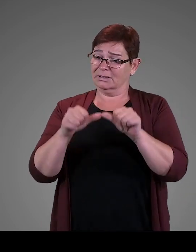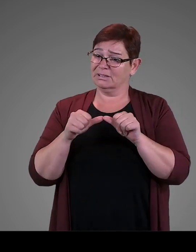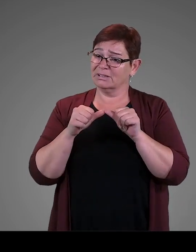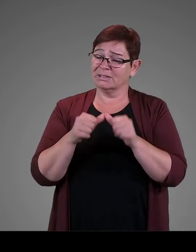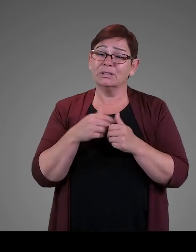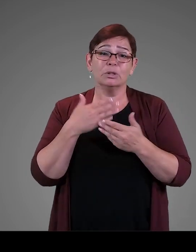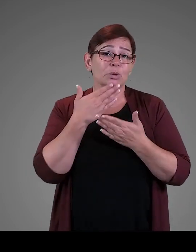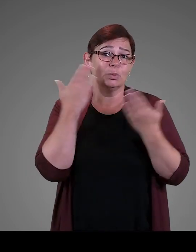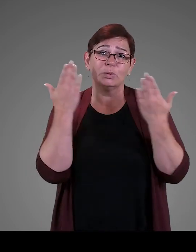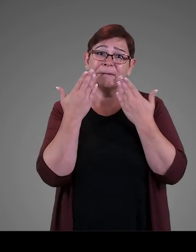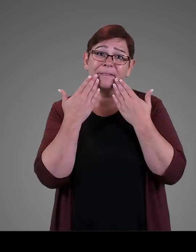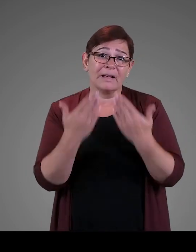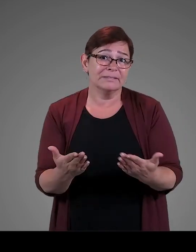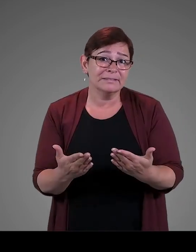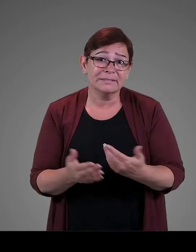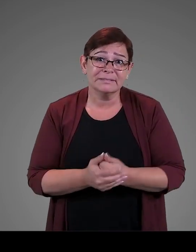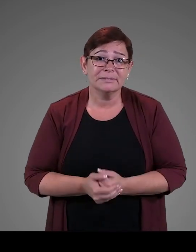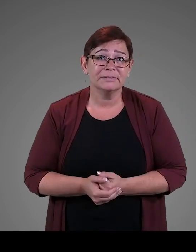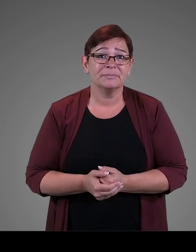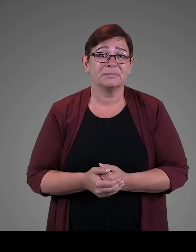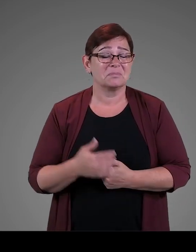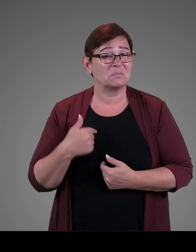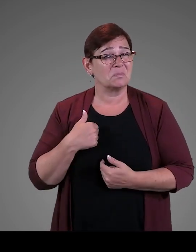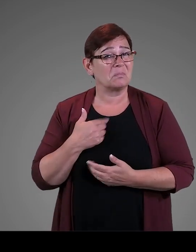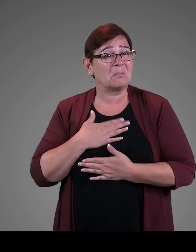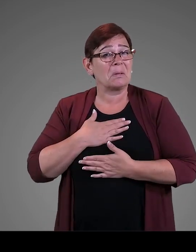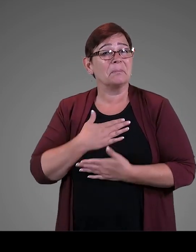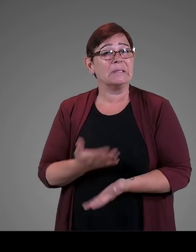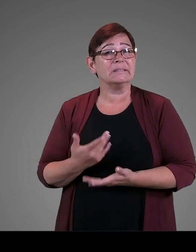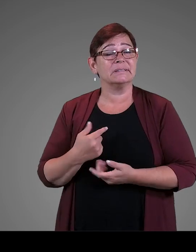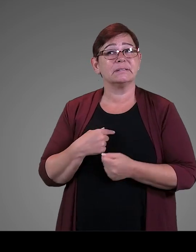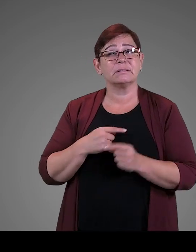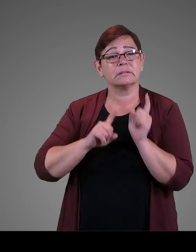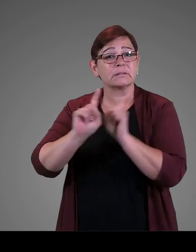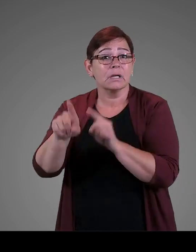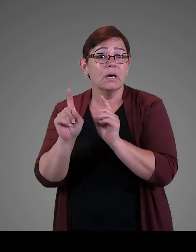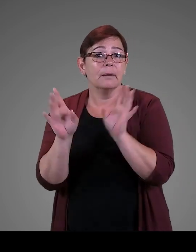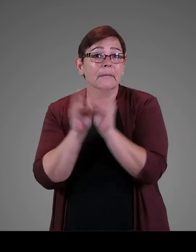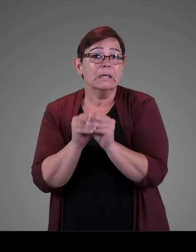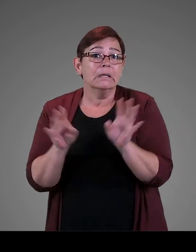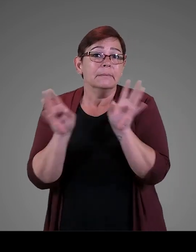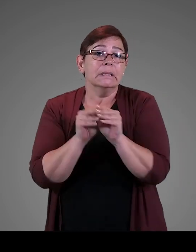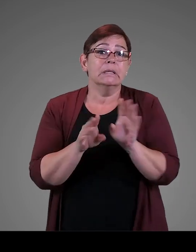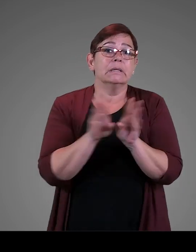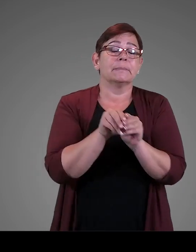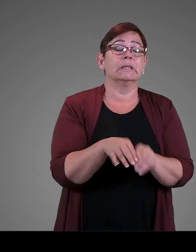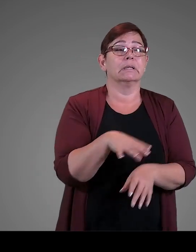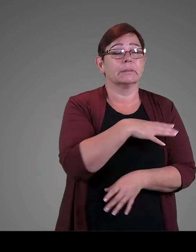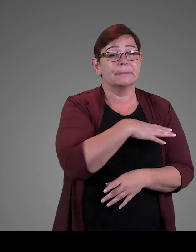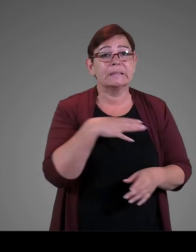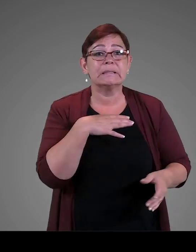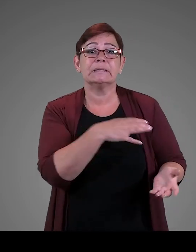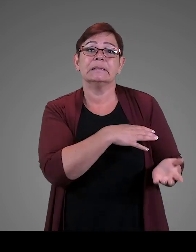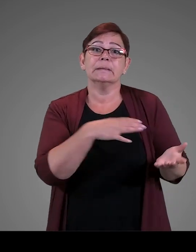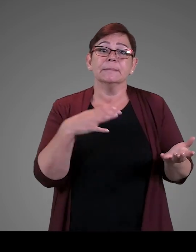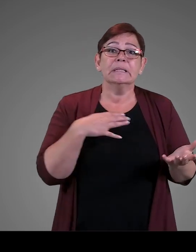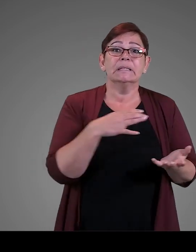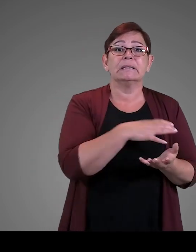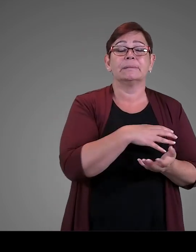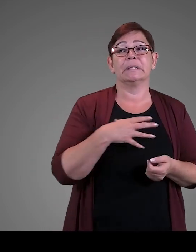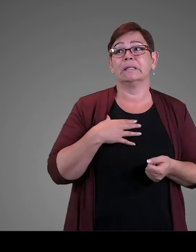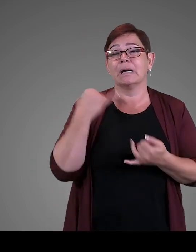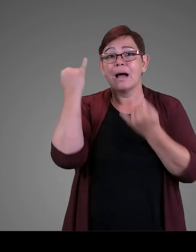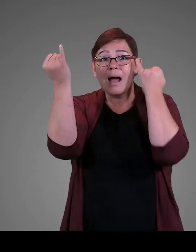dans l'action, parce que le travail de représentation est excessivement ingrat, ça je vous l'avoue, là, parce que